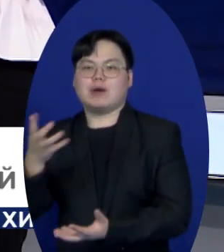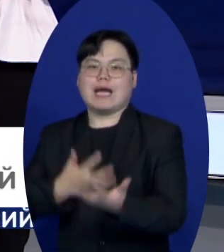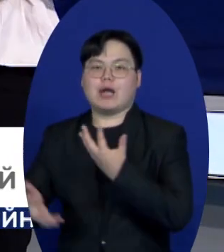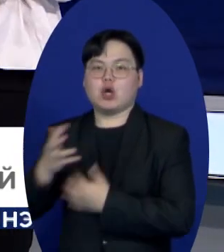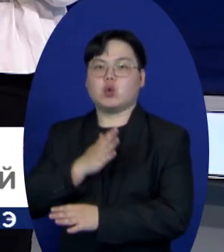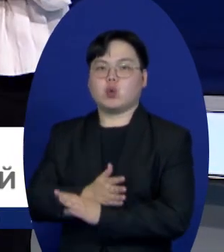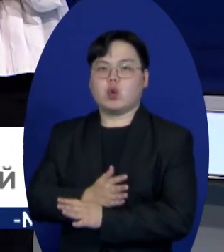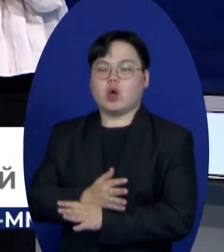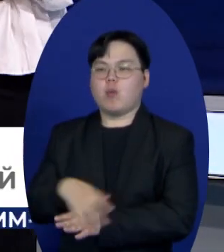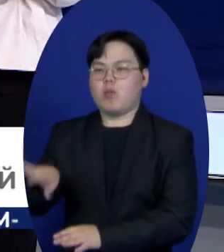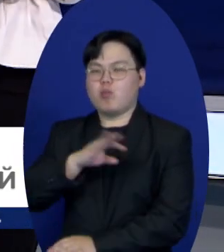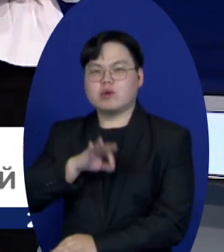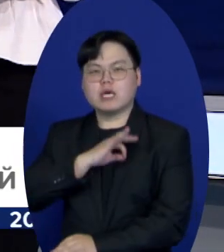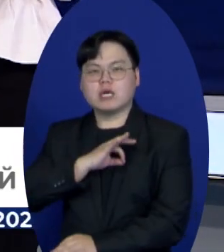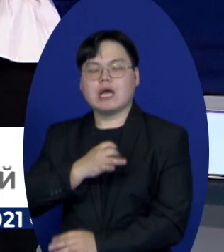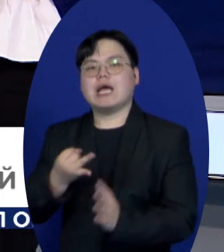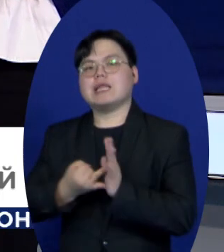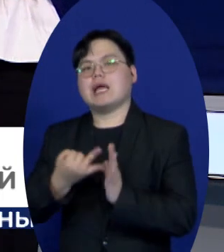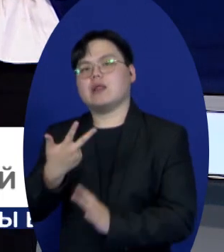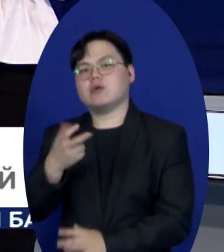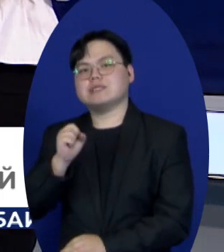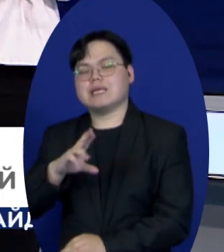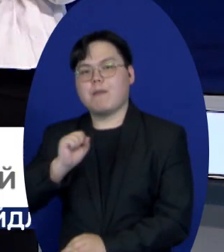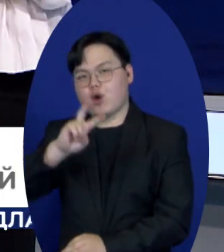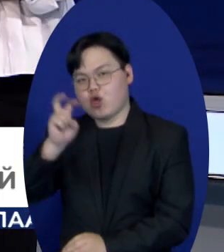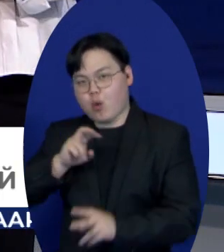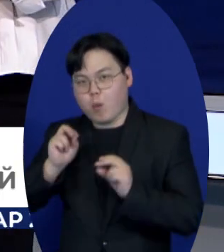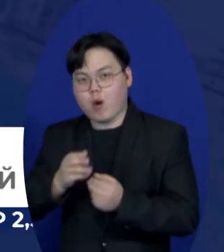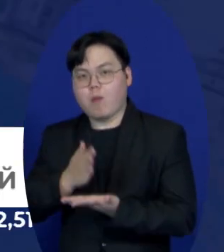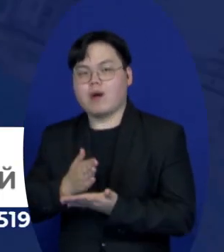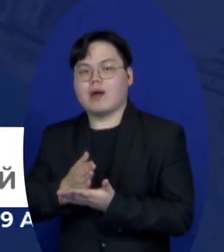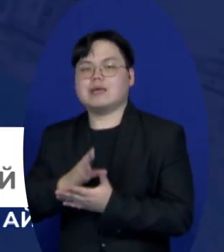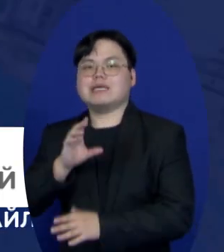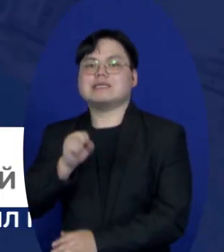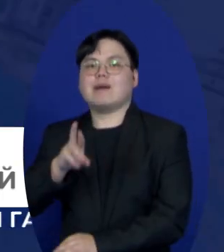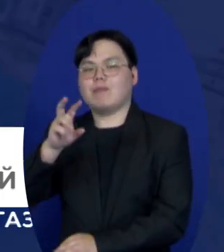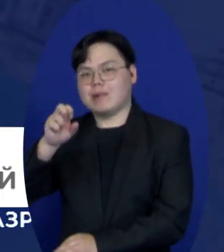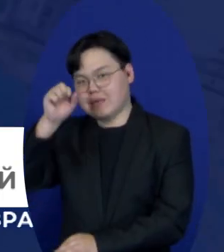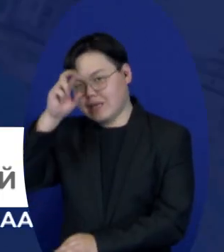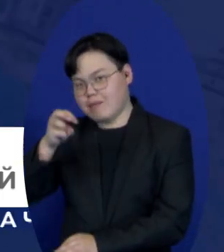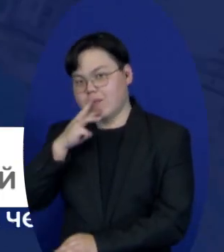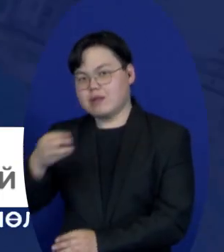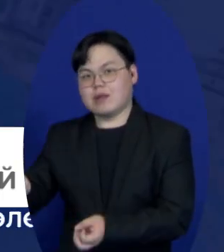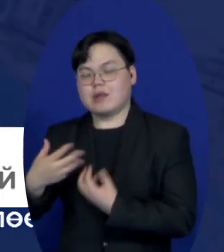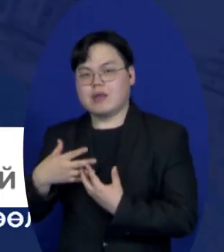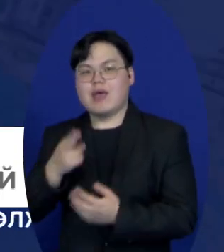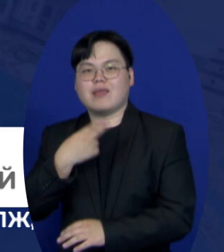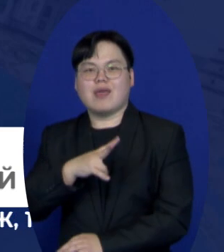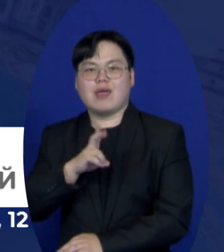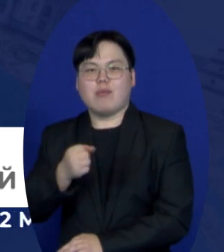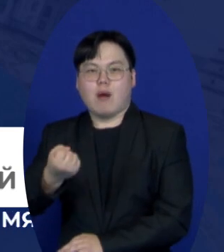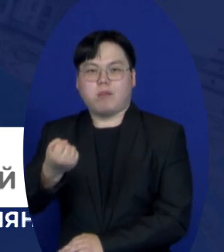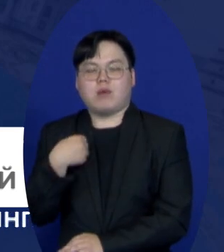жуулчдын орж ирсэн орлогын хувьд бол 73 сая Америк долларт хүрснийг бол салбарын яамнаас танилцуулж байгаа юм. Дотоодын нийт бүтээгдэхүүний 7% дангаараа бүрдүүлдэг